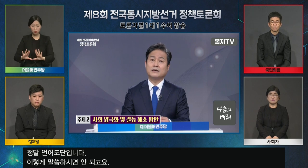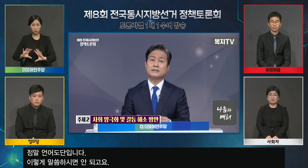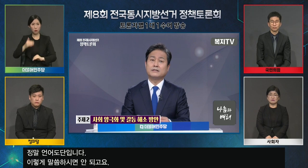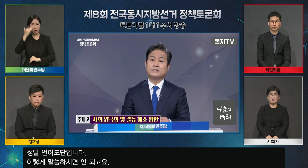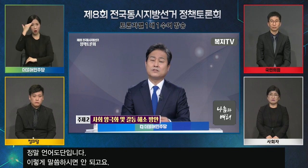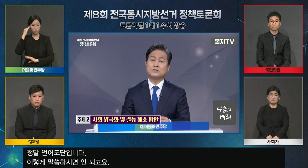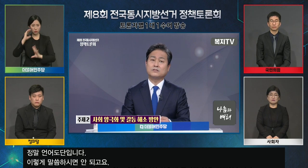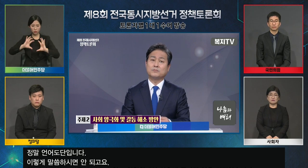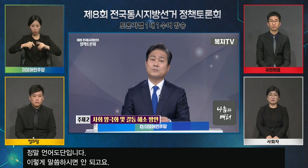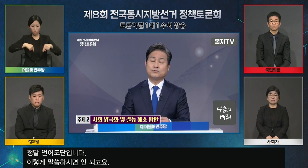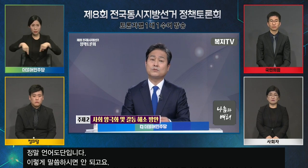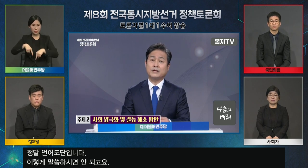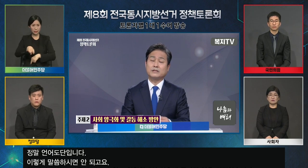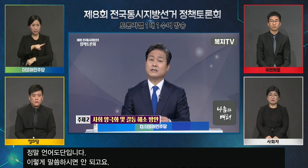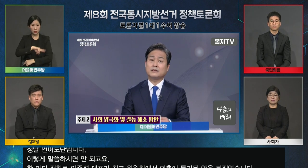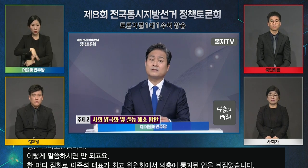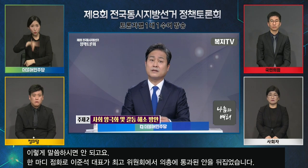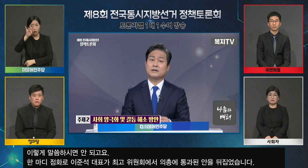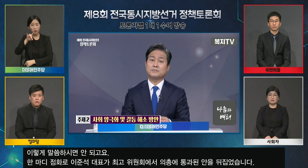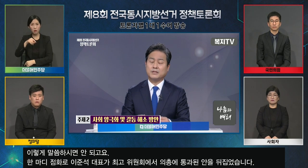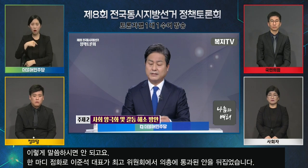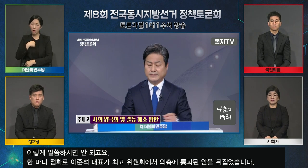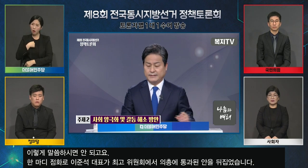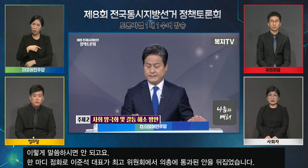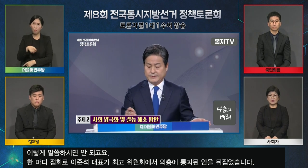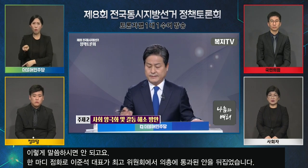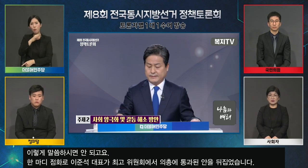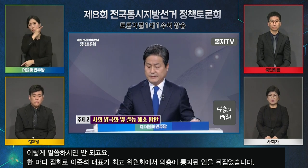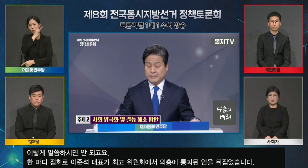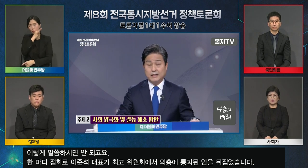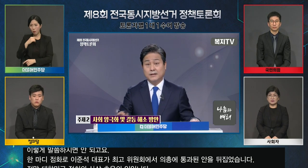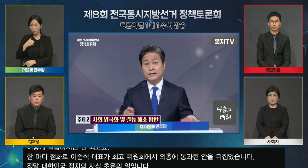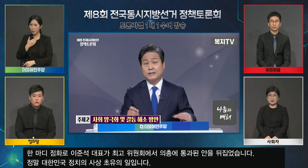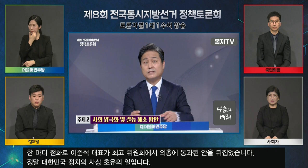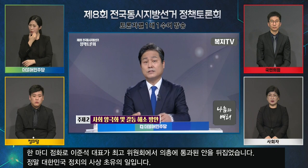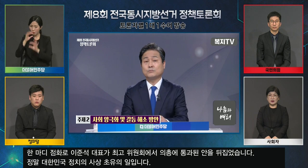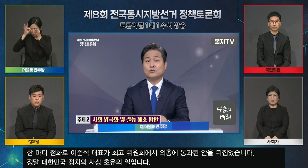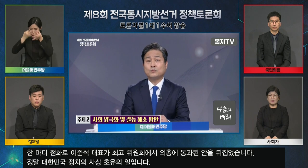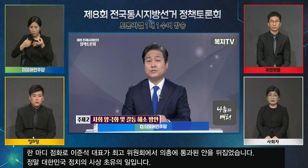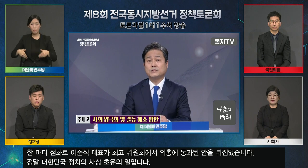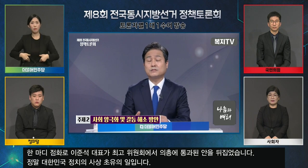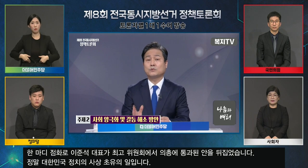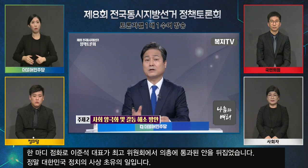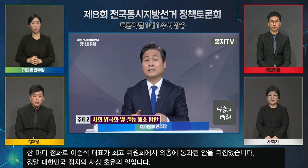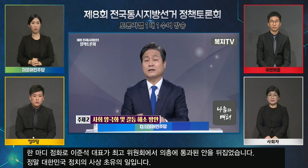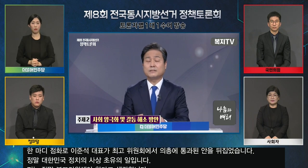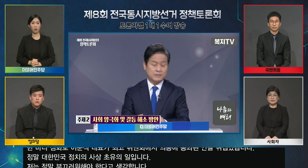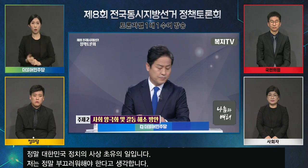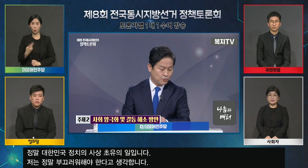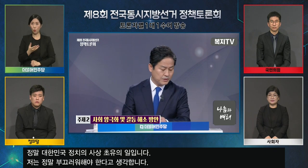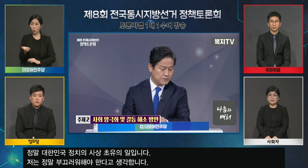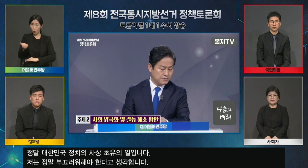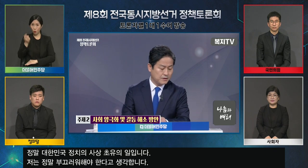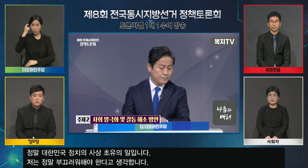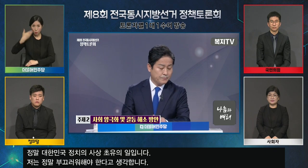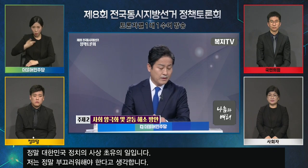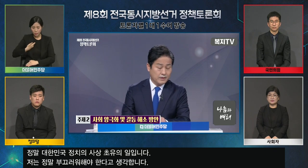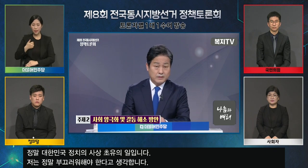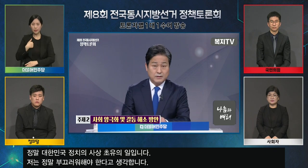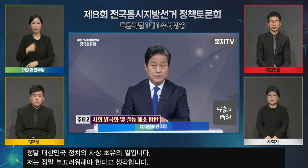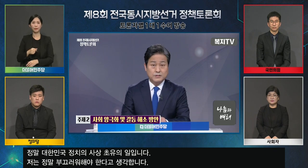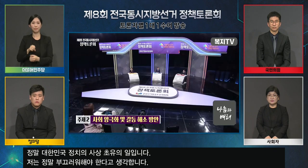일입니다. 저는 정말 부끄러워해야 한다. 이렇게 생각합니다. 아까 물어보신 간단간단의 답변 올리겠습니다.